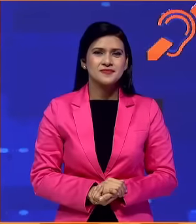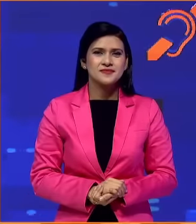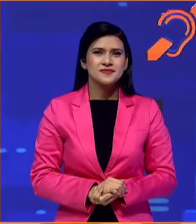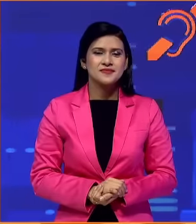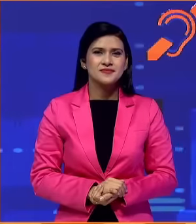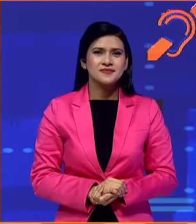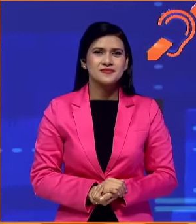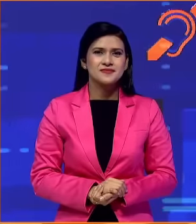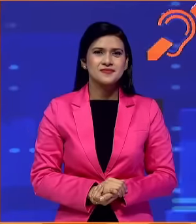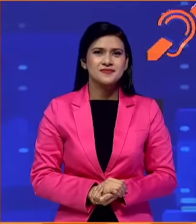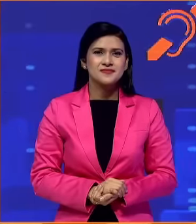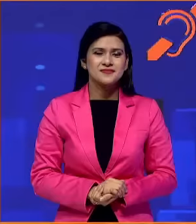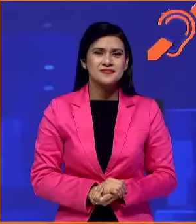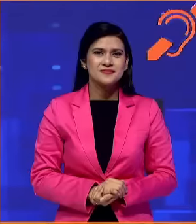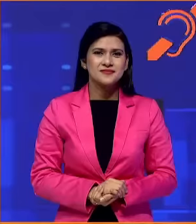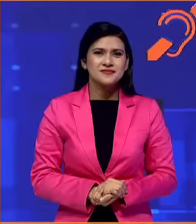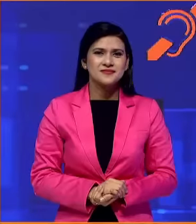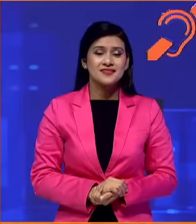है